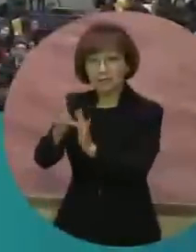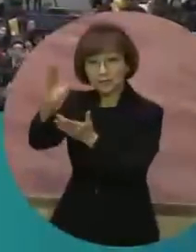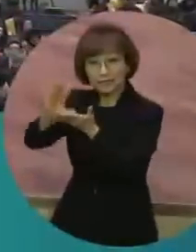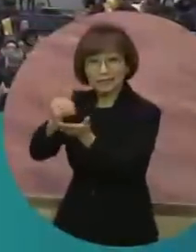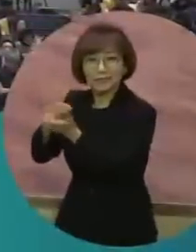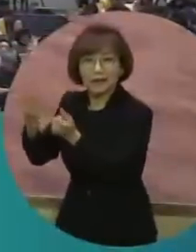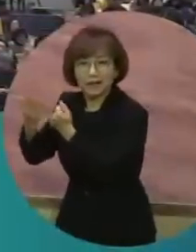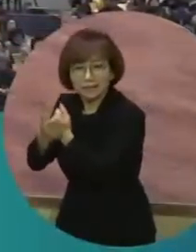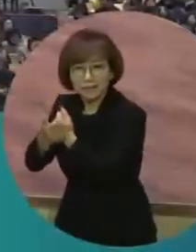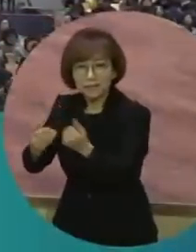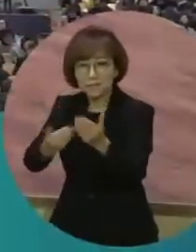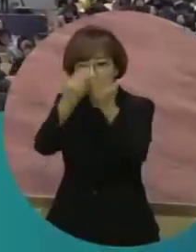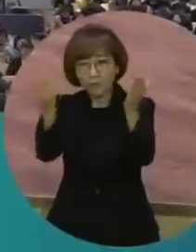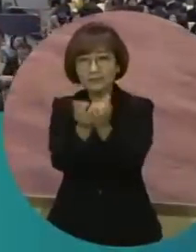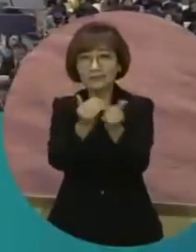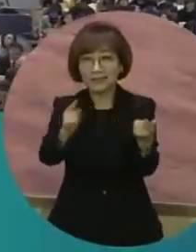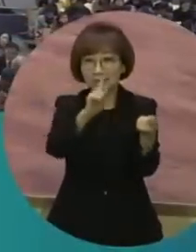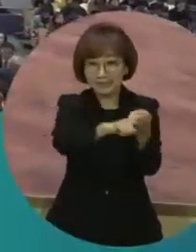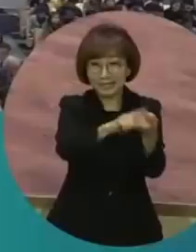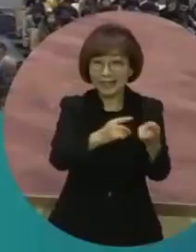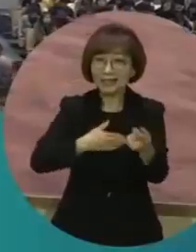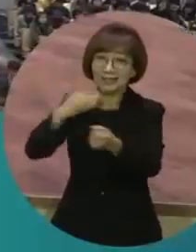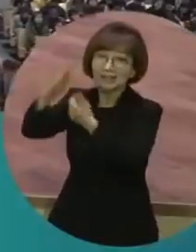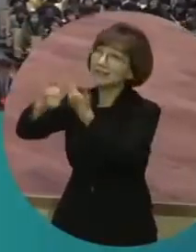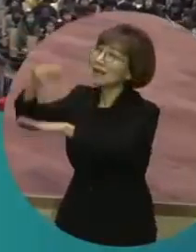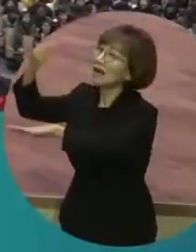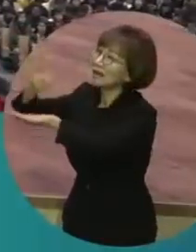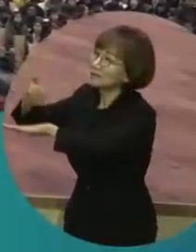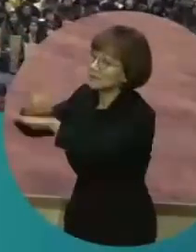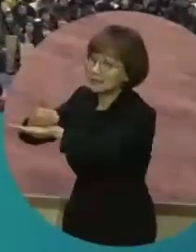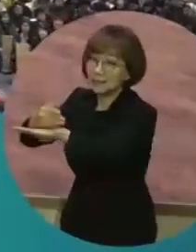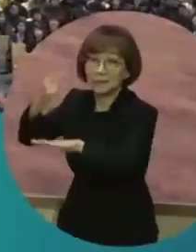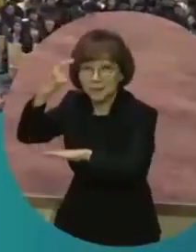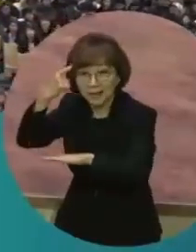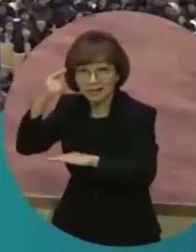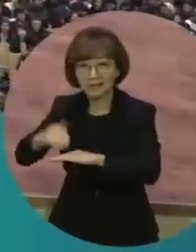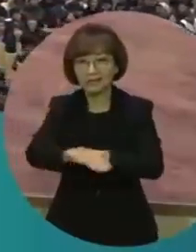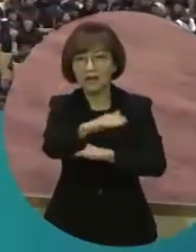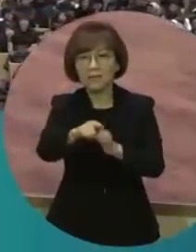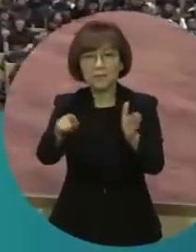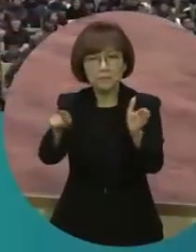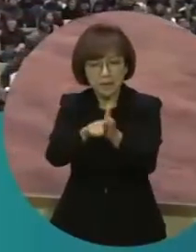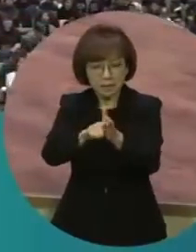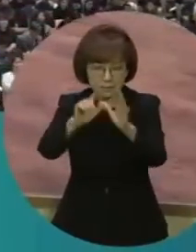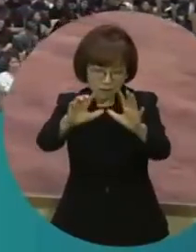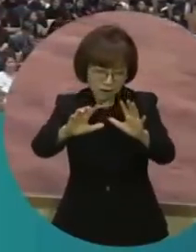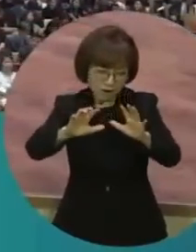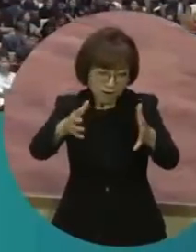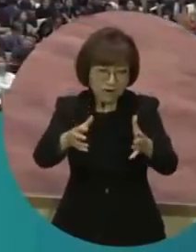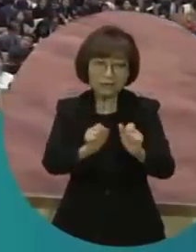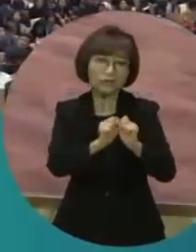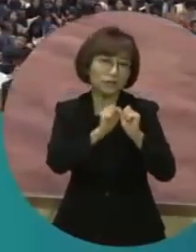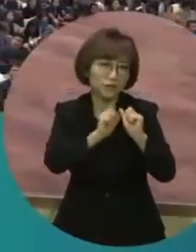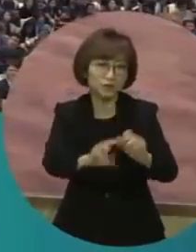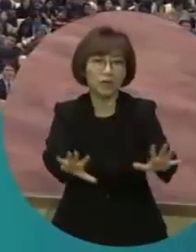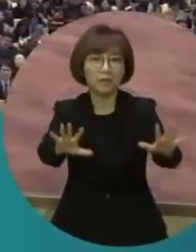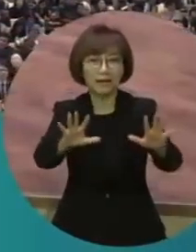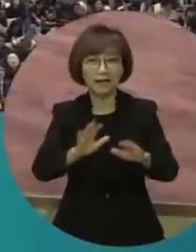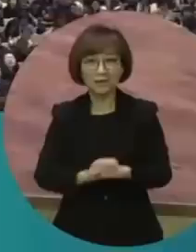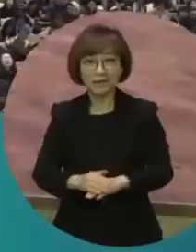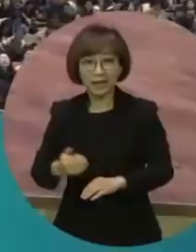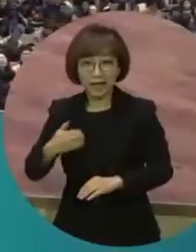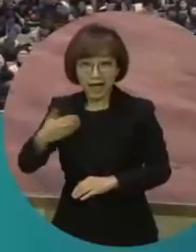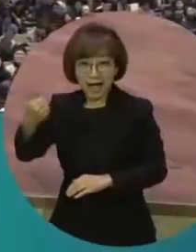너희 모든 사람에 관하여 내 하나님께 감사함은 너희 믿음이 온 세상에 전파됨이로다. 내가